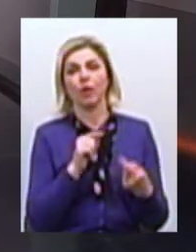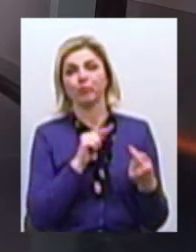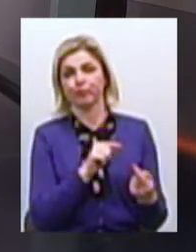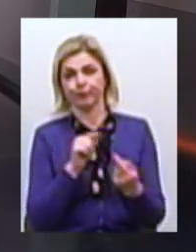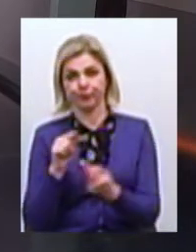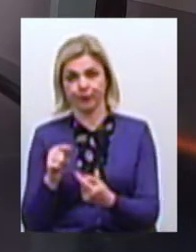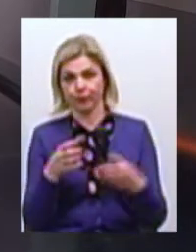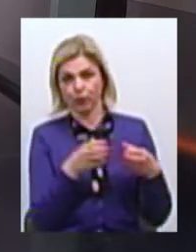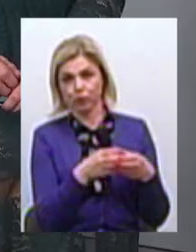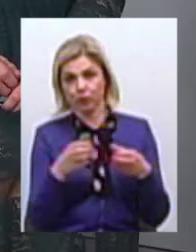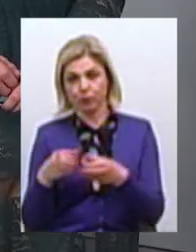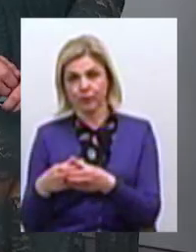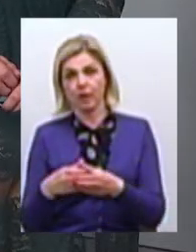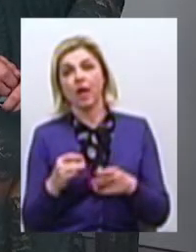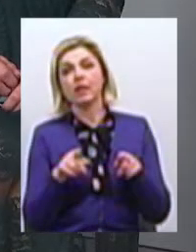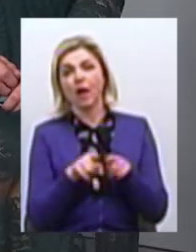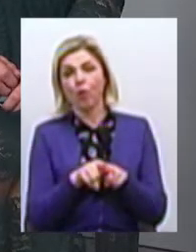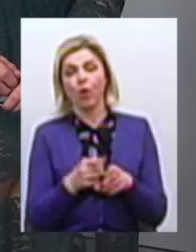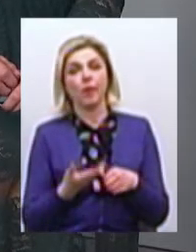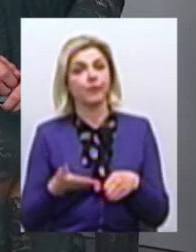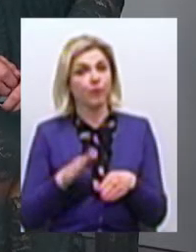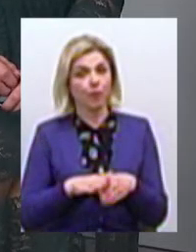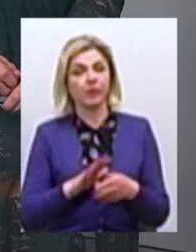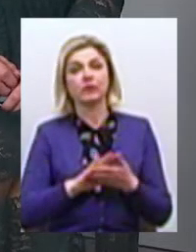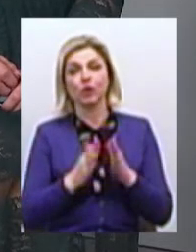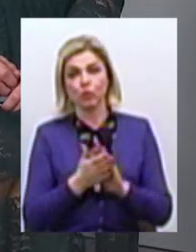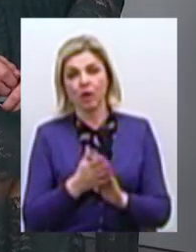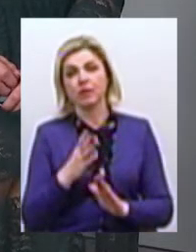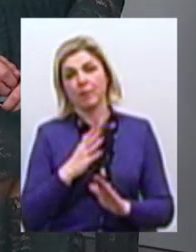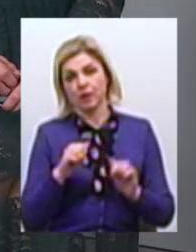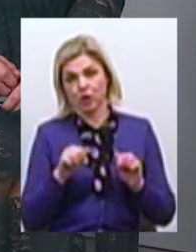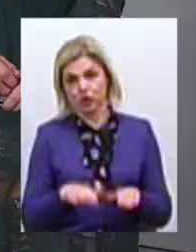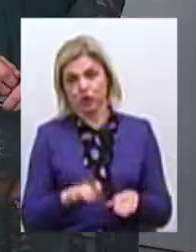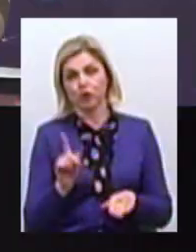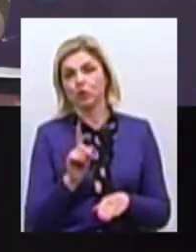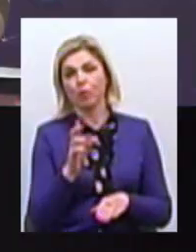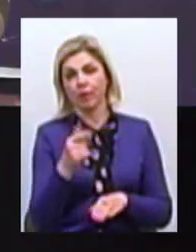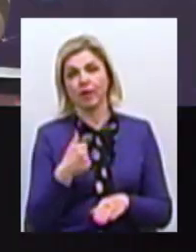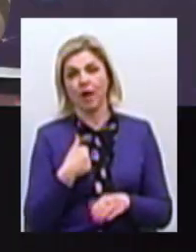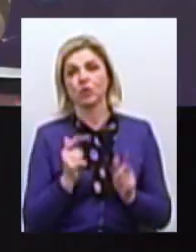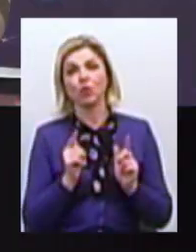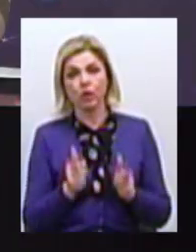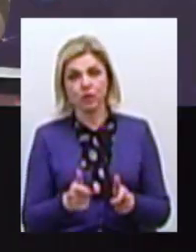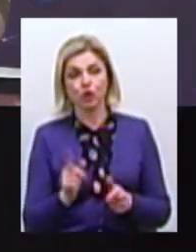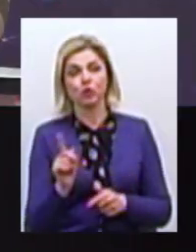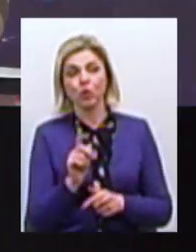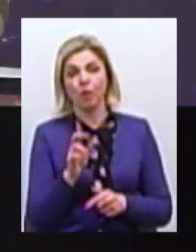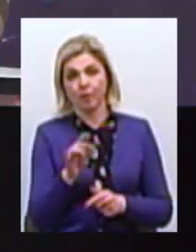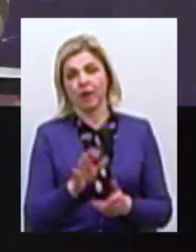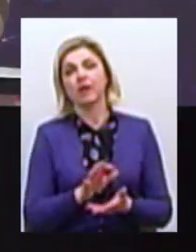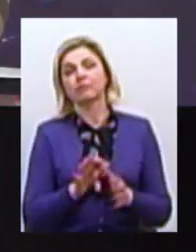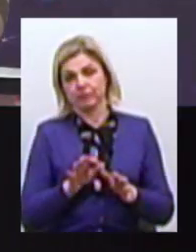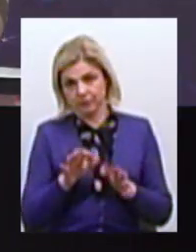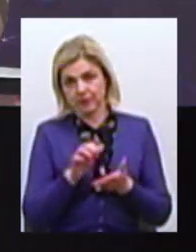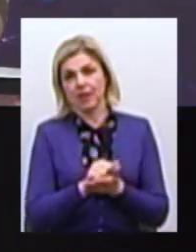противоборствующих. Вот в такой непростой ситуации принято было решение о том, что я как бы согласился на то, чтобы занять эту